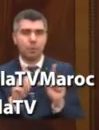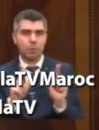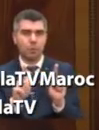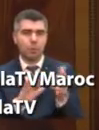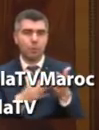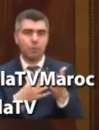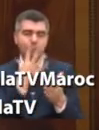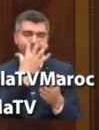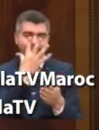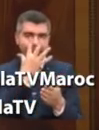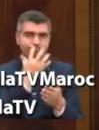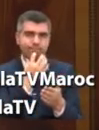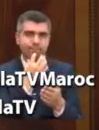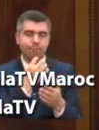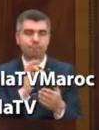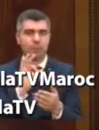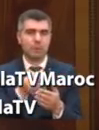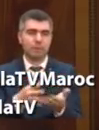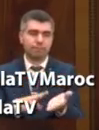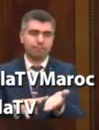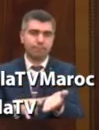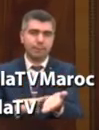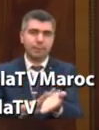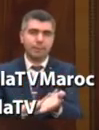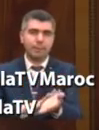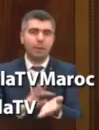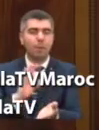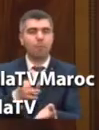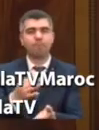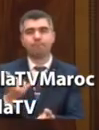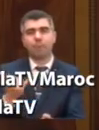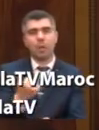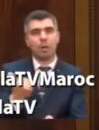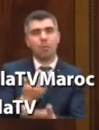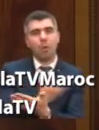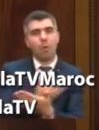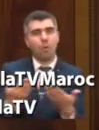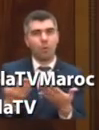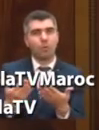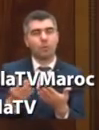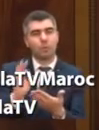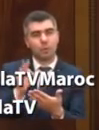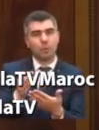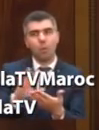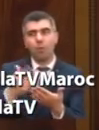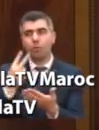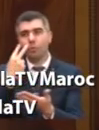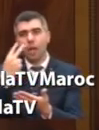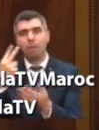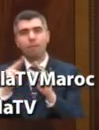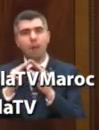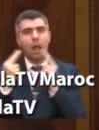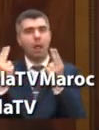ومستفزة ومؤلمة إلى مجزرة أمام مرأى ومسمع من المنتظم الدولي.